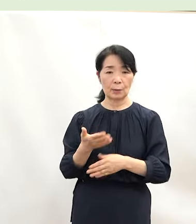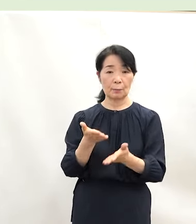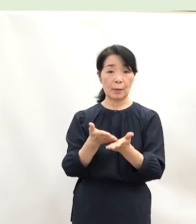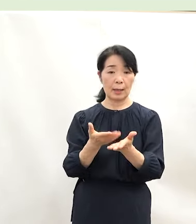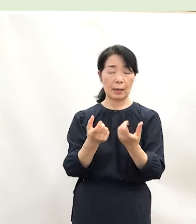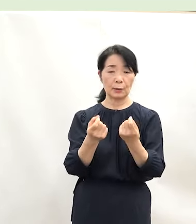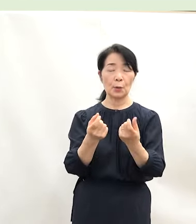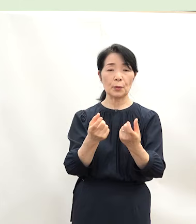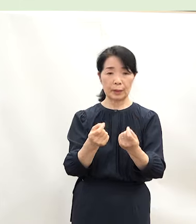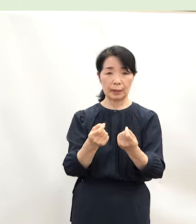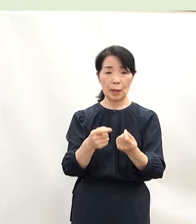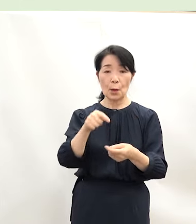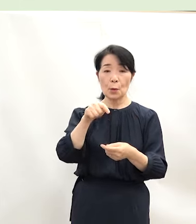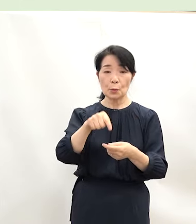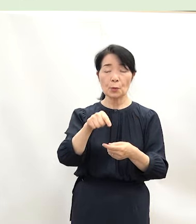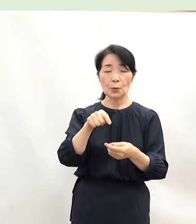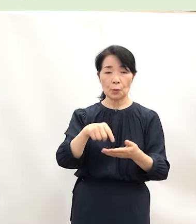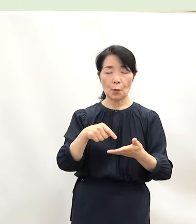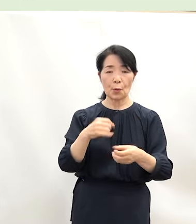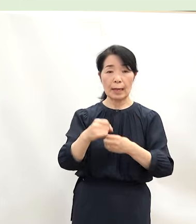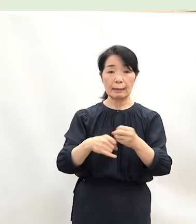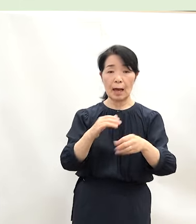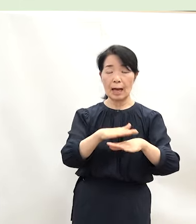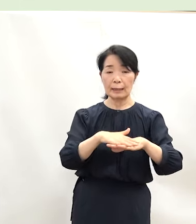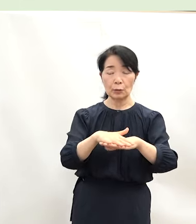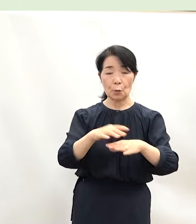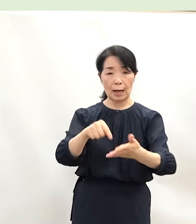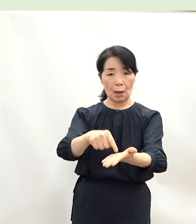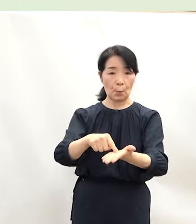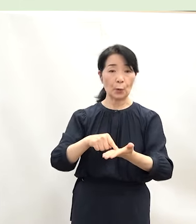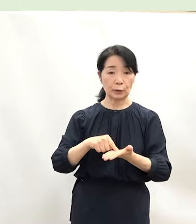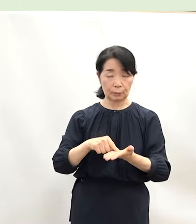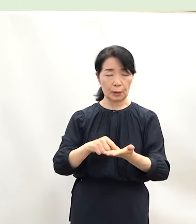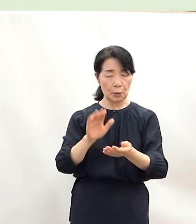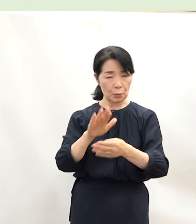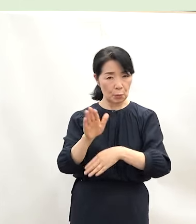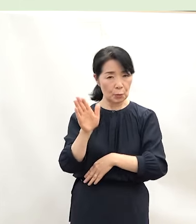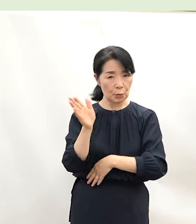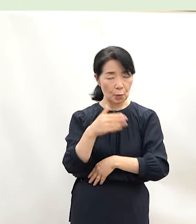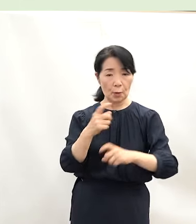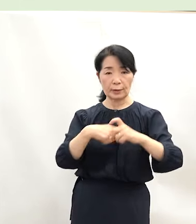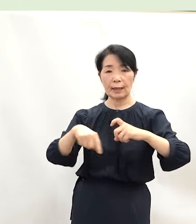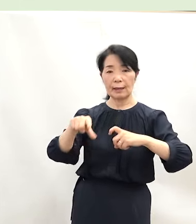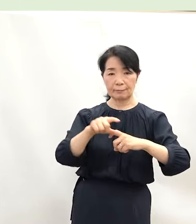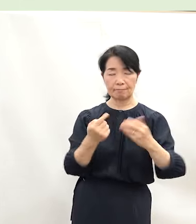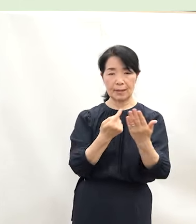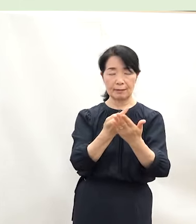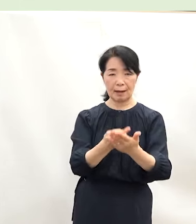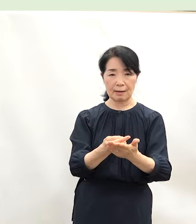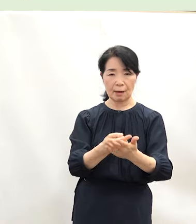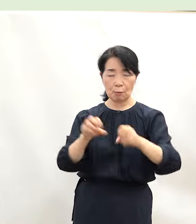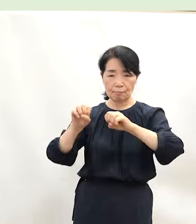リナビの申しからの申し込み者で、我々としてこれから参加を働きかけてまいります。それから、福島田